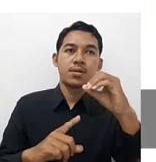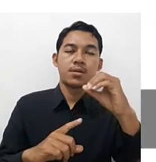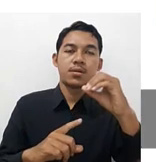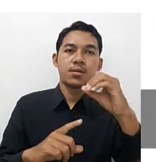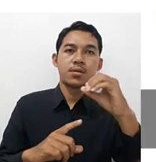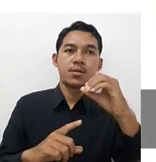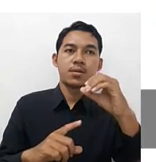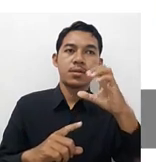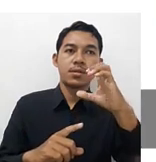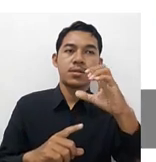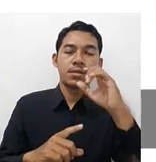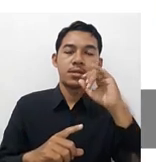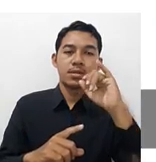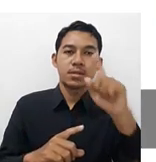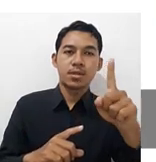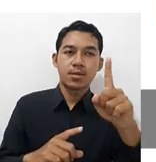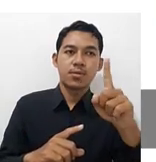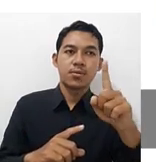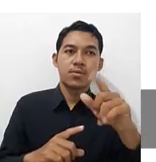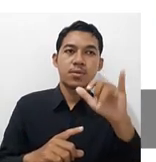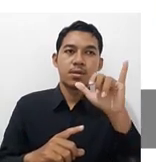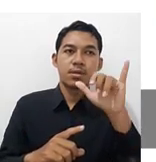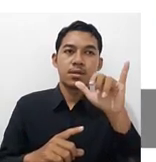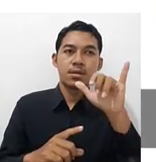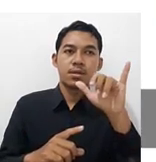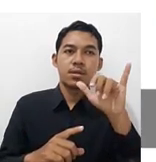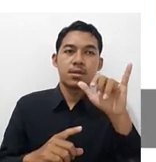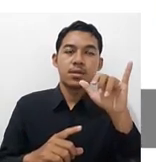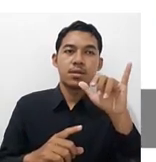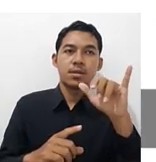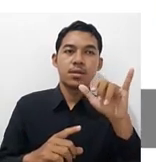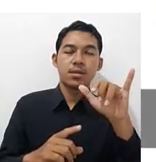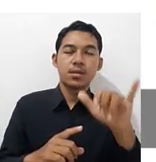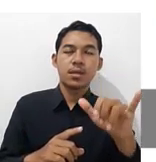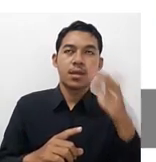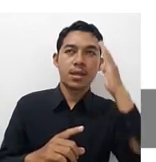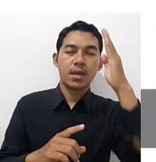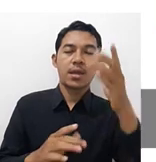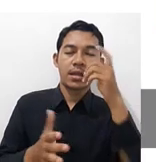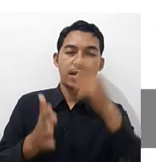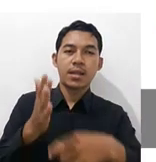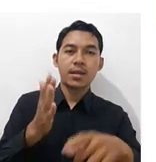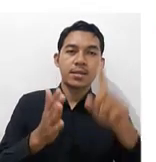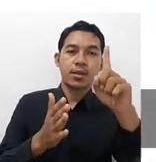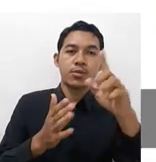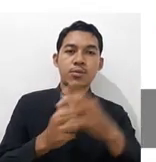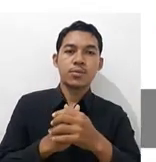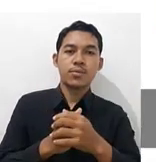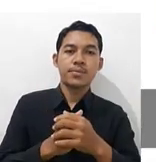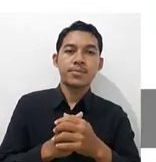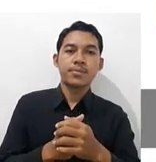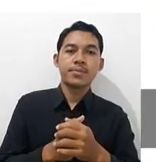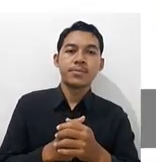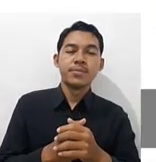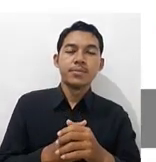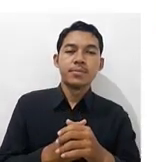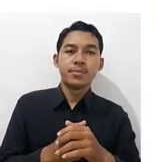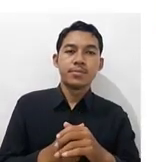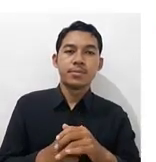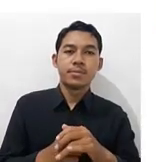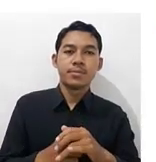Y nya berapa? Y nya juga bakal 1, karena ada yang salah satunya bernilai 1, maka